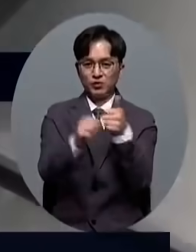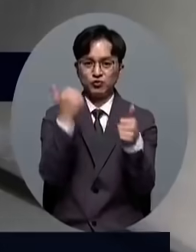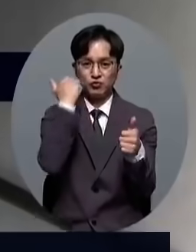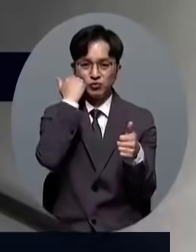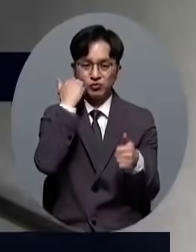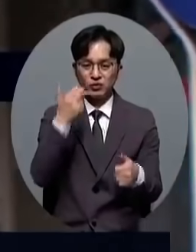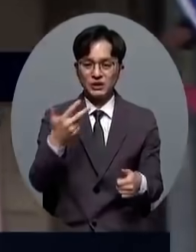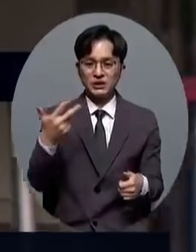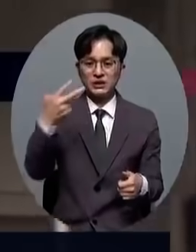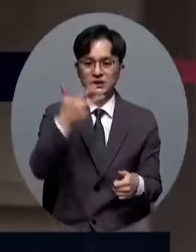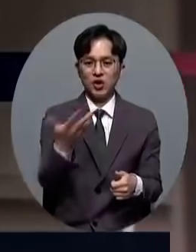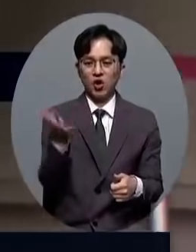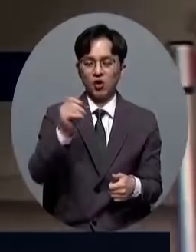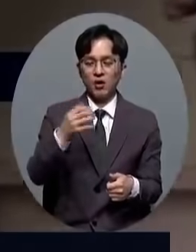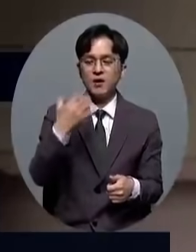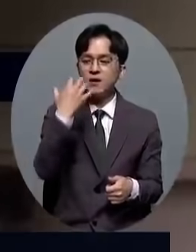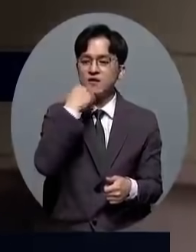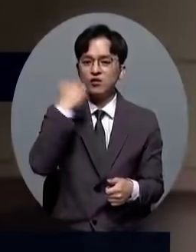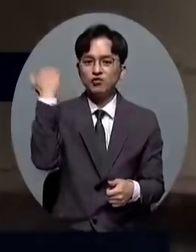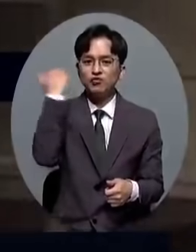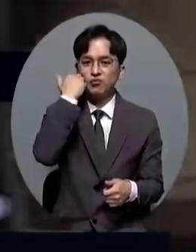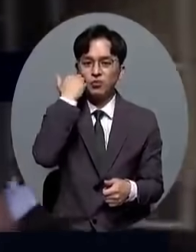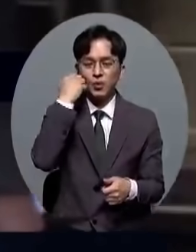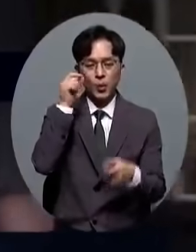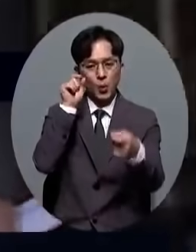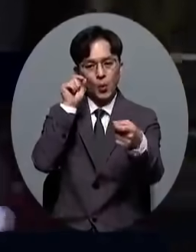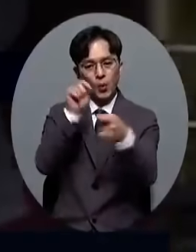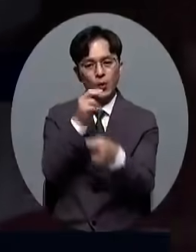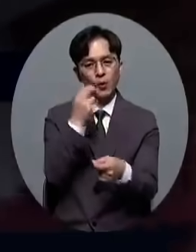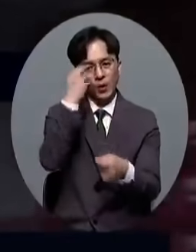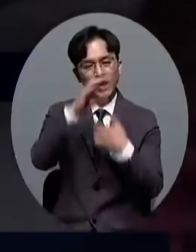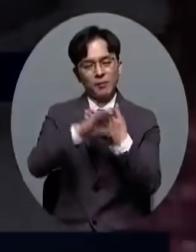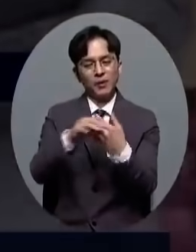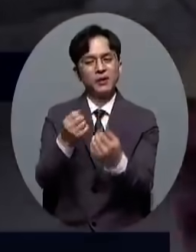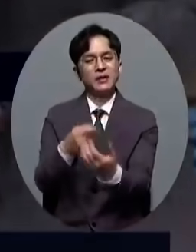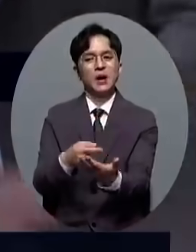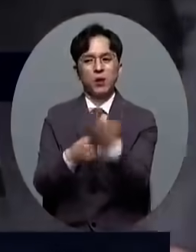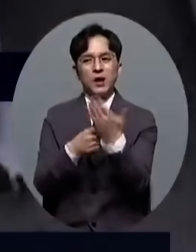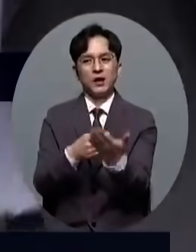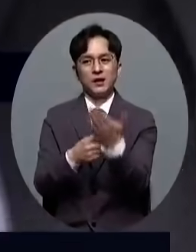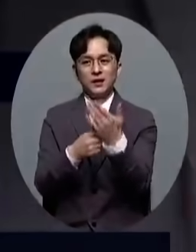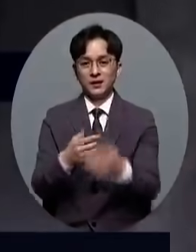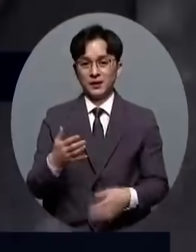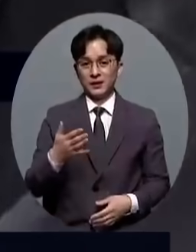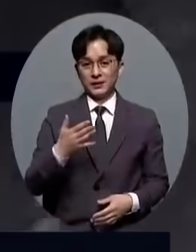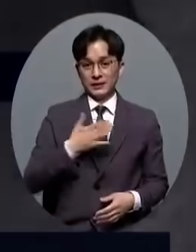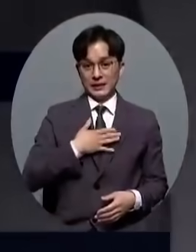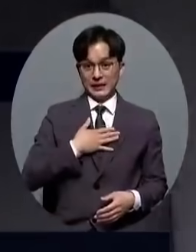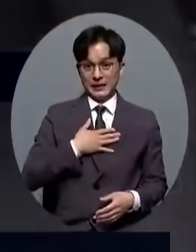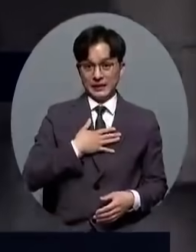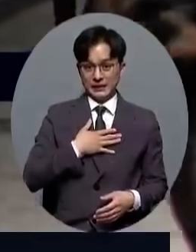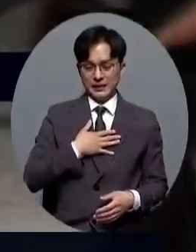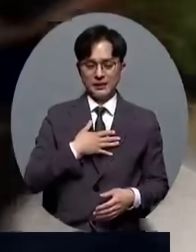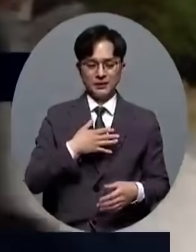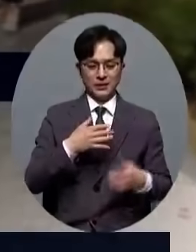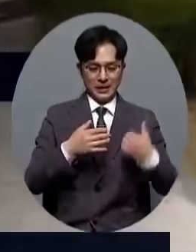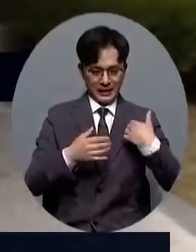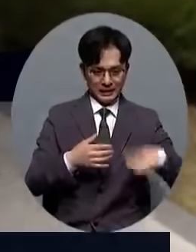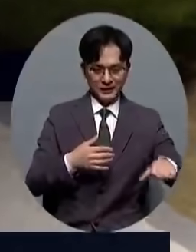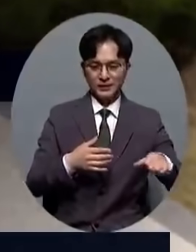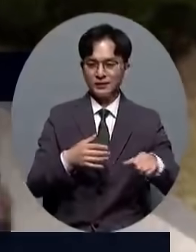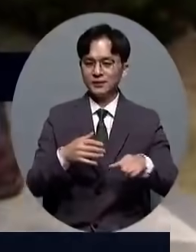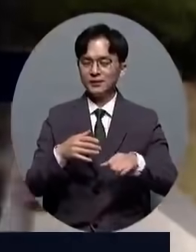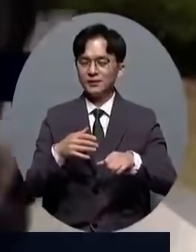귀속됐는지 곧 밝혀질 것이라면서 아들 퇴직금의 성격과 자신이 화천대유와 관여된 것이 있는지도 특검을